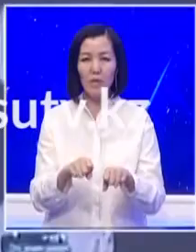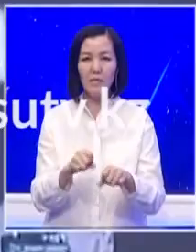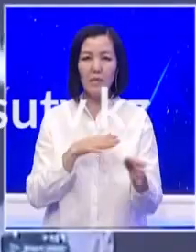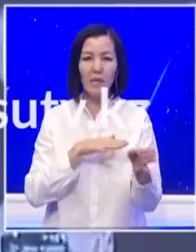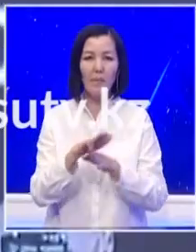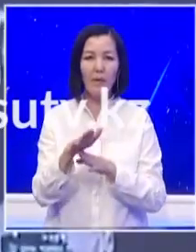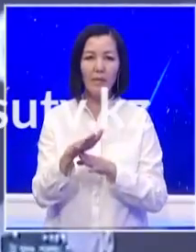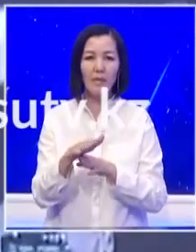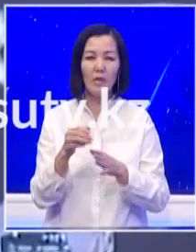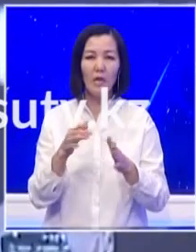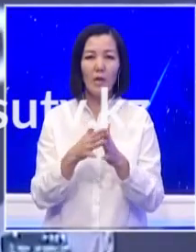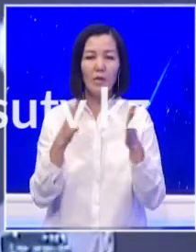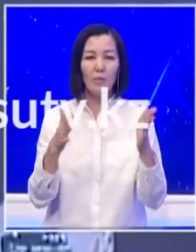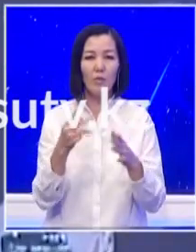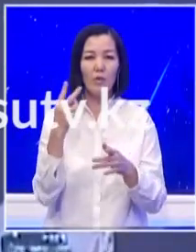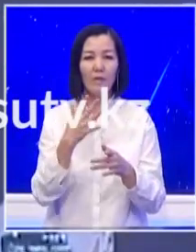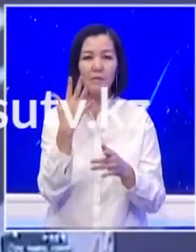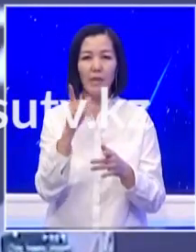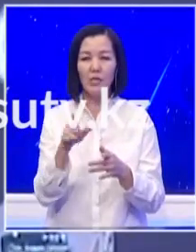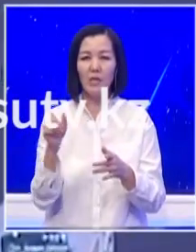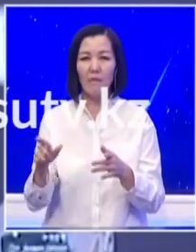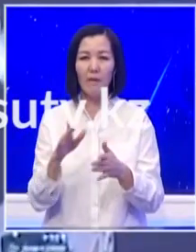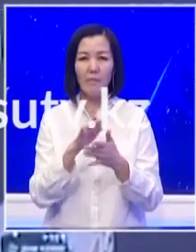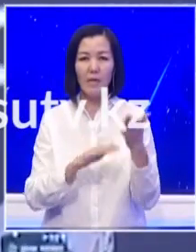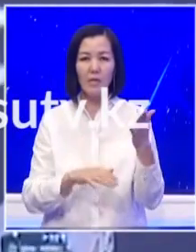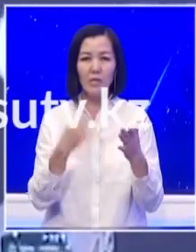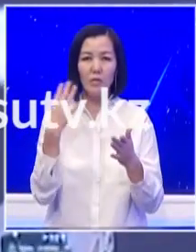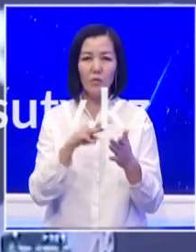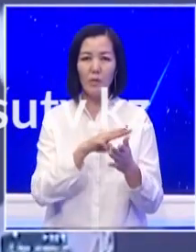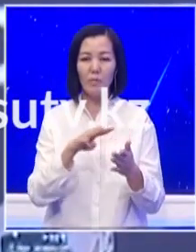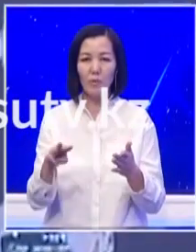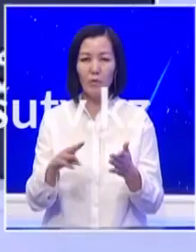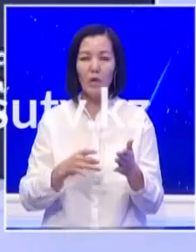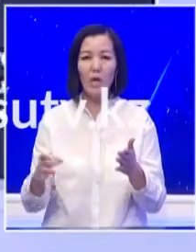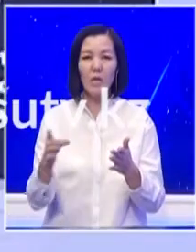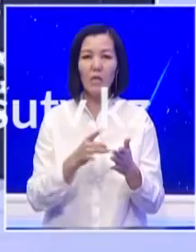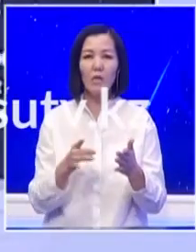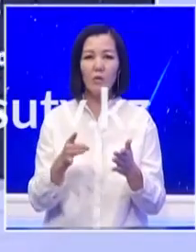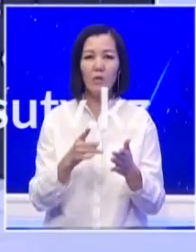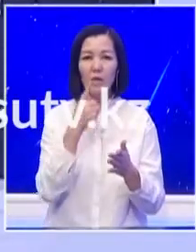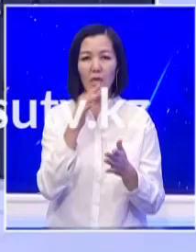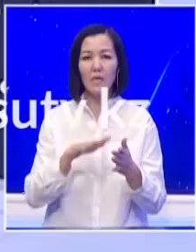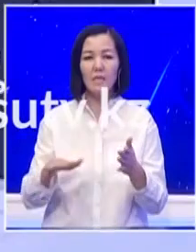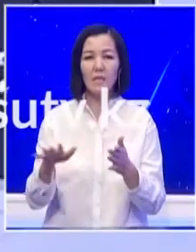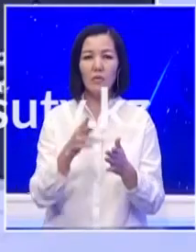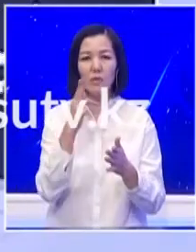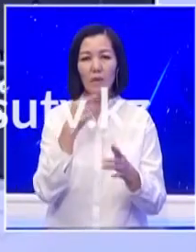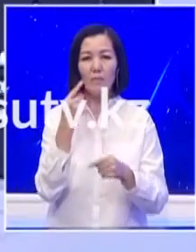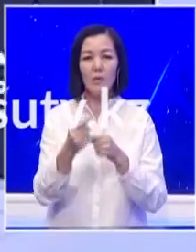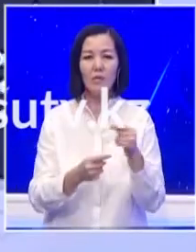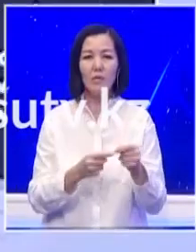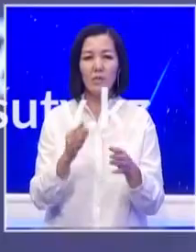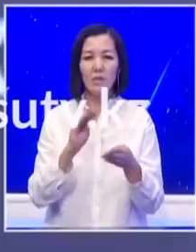более 25 человек. Продолжительность уроков 40 минут. В регионах, находящихся в красной зоне, обычный формат